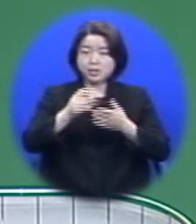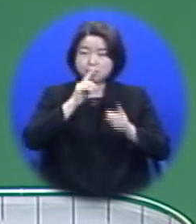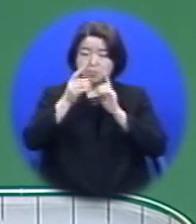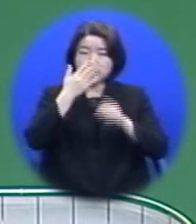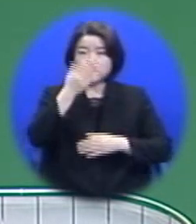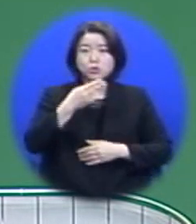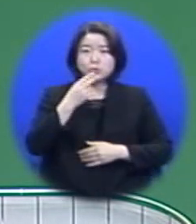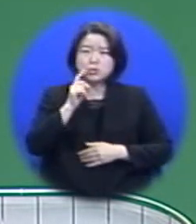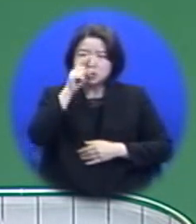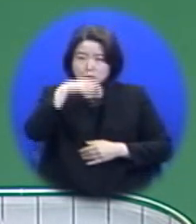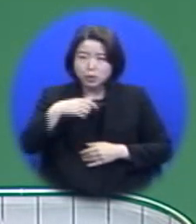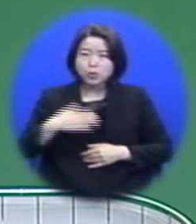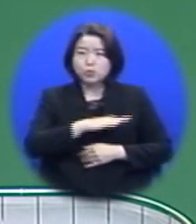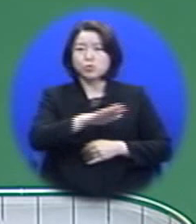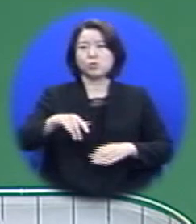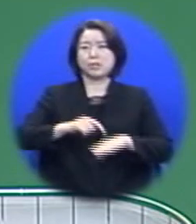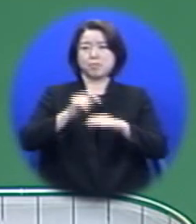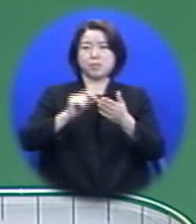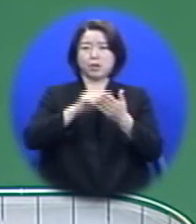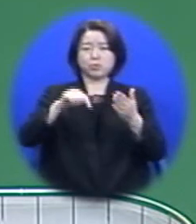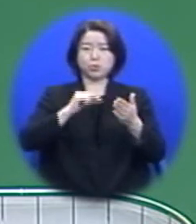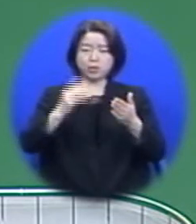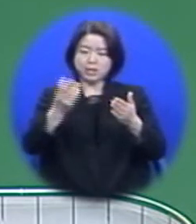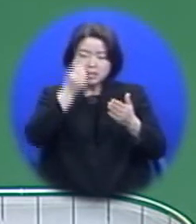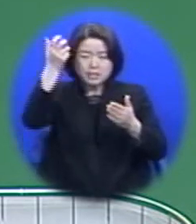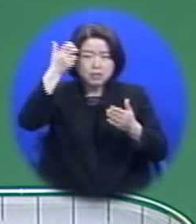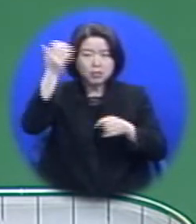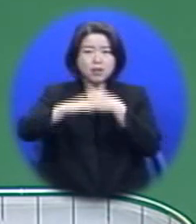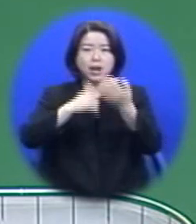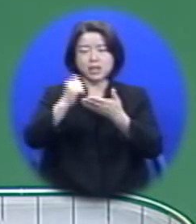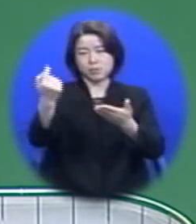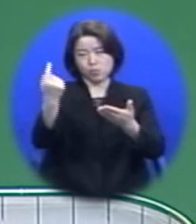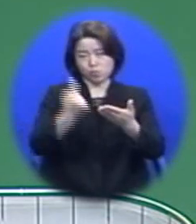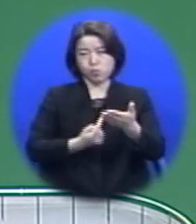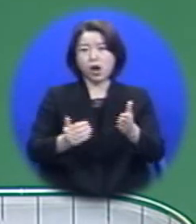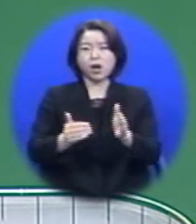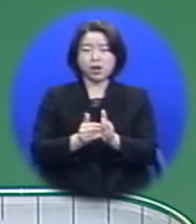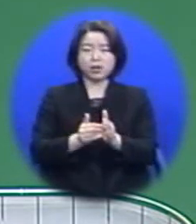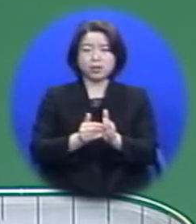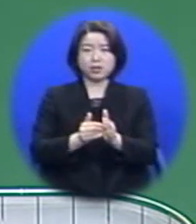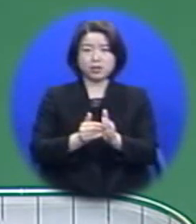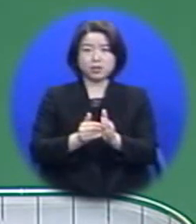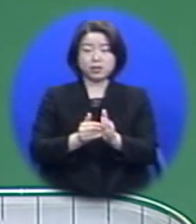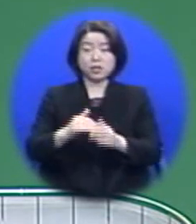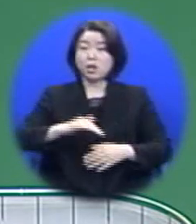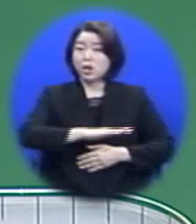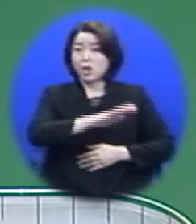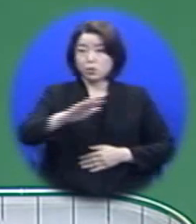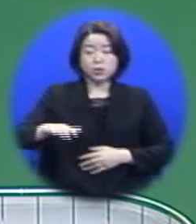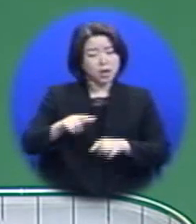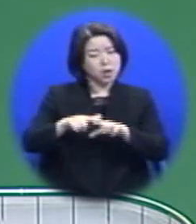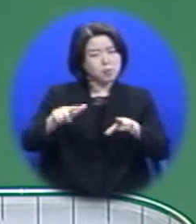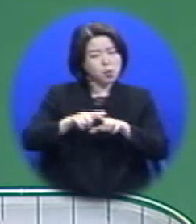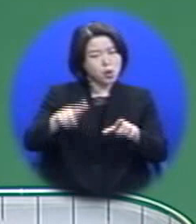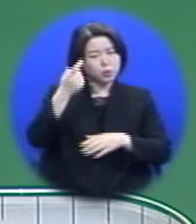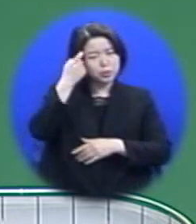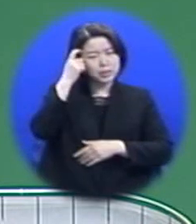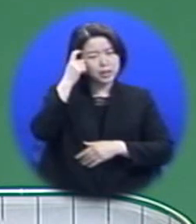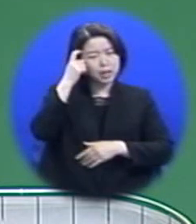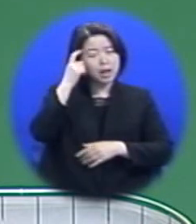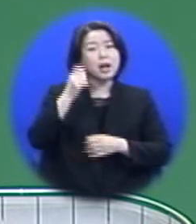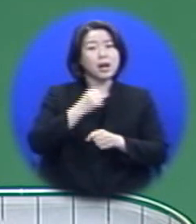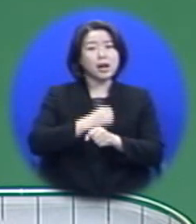하나님께서 우리 가운데 임하셨습니다 이건 우리가 일반적으로 생각하는 거룩과 많이